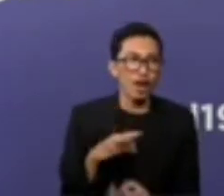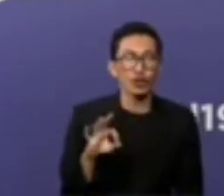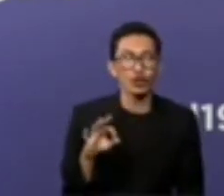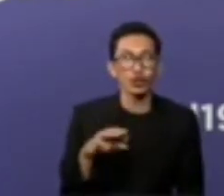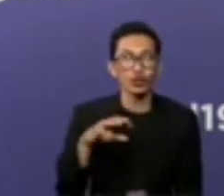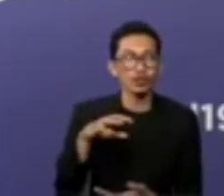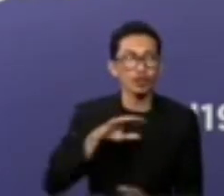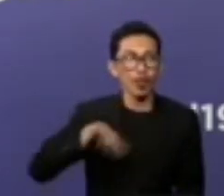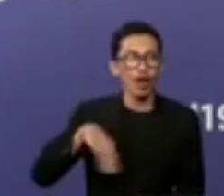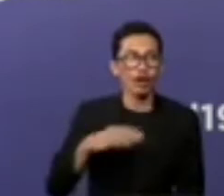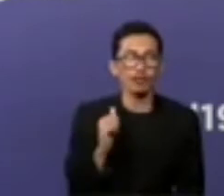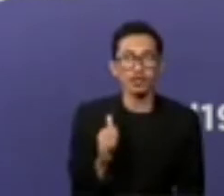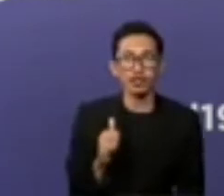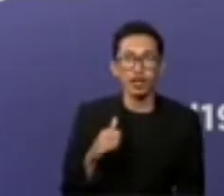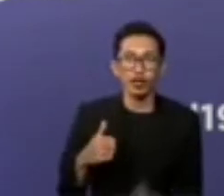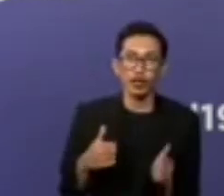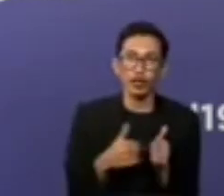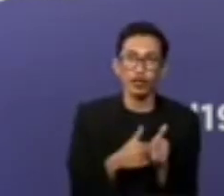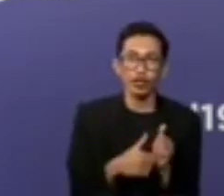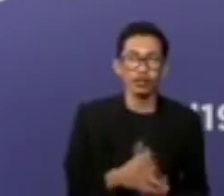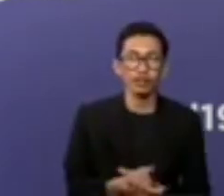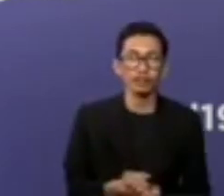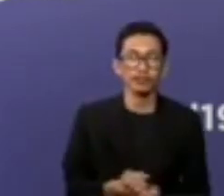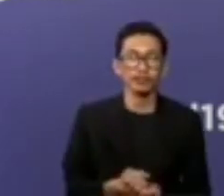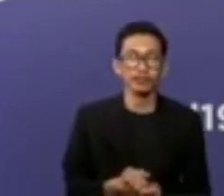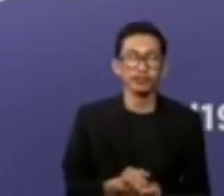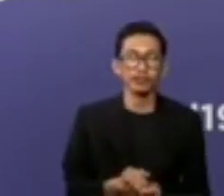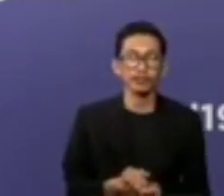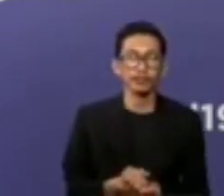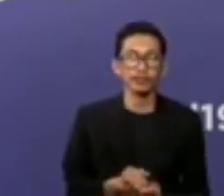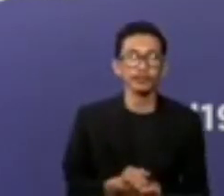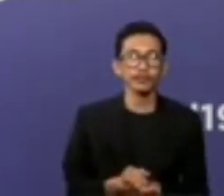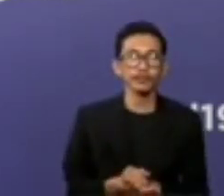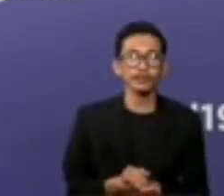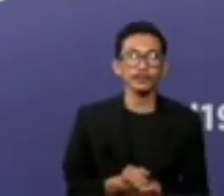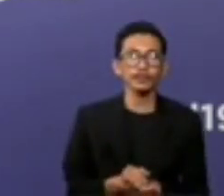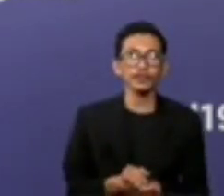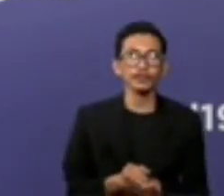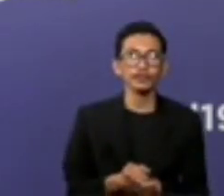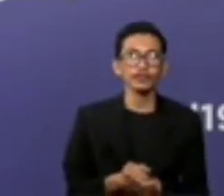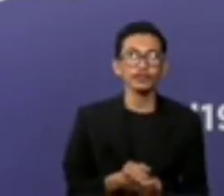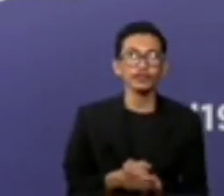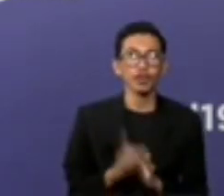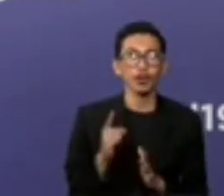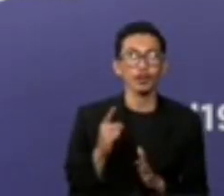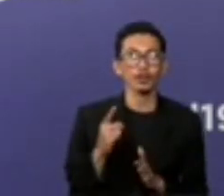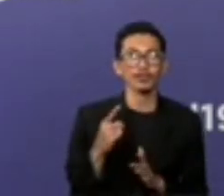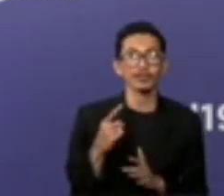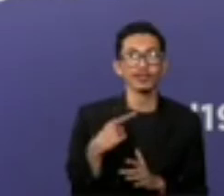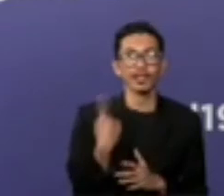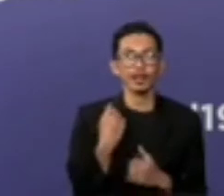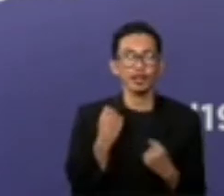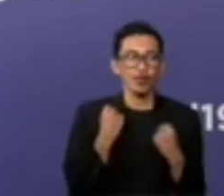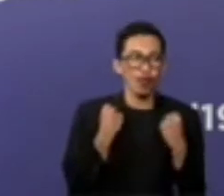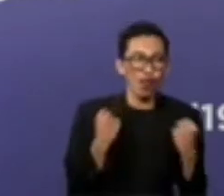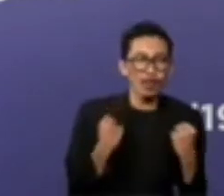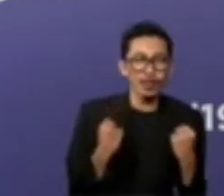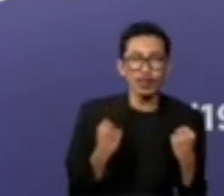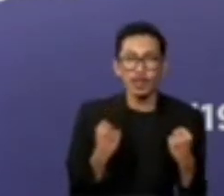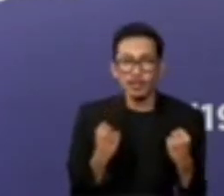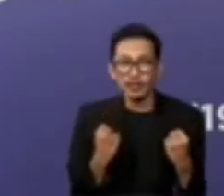keluarga. Kami yakin apabila ini secara kuat dan kukuh kita